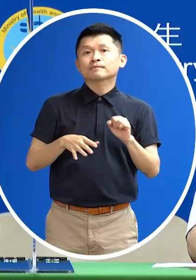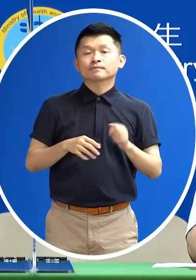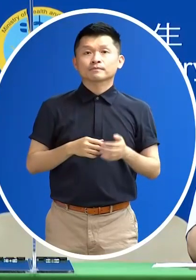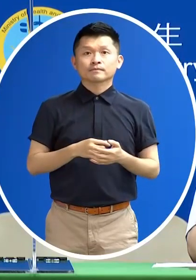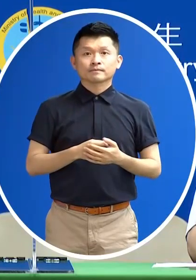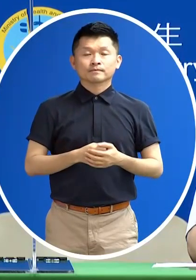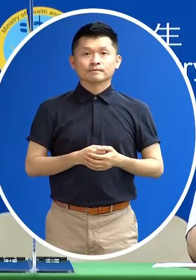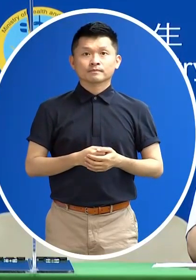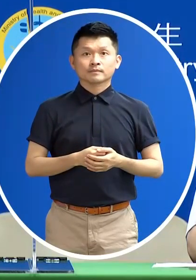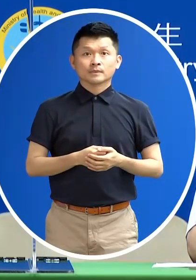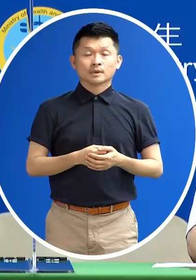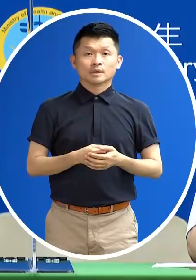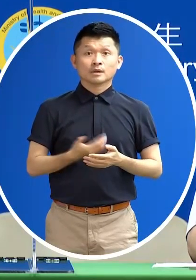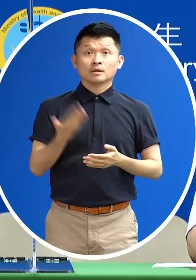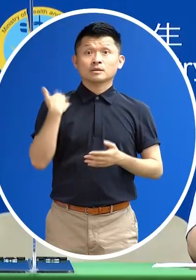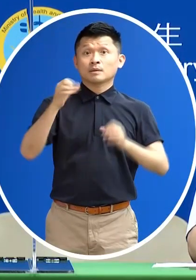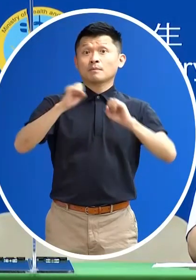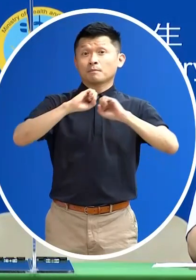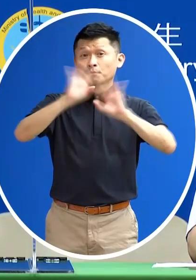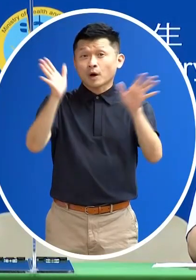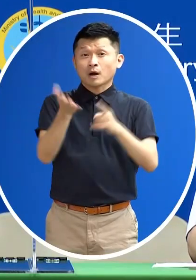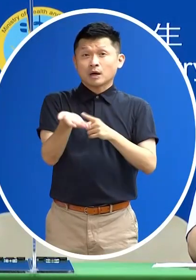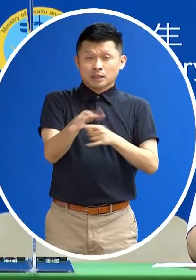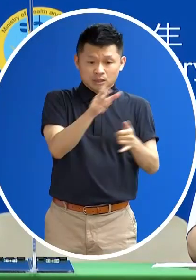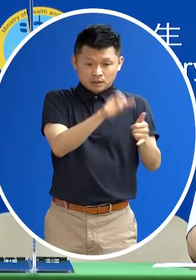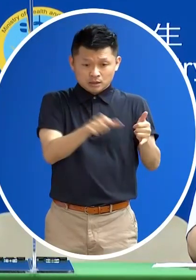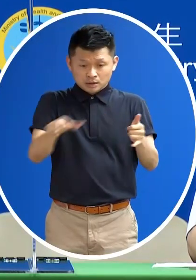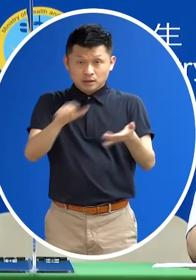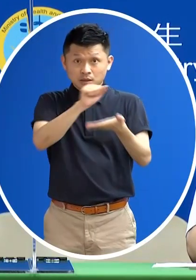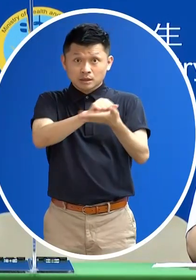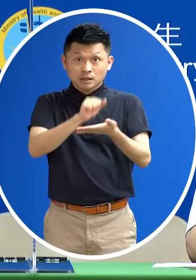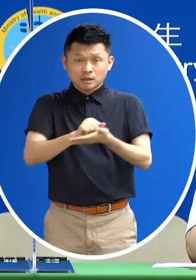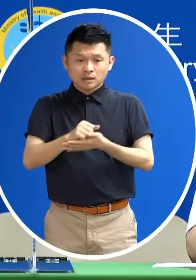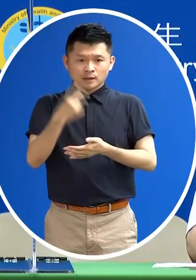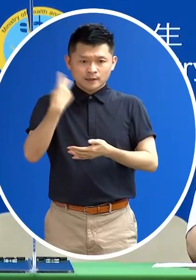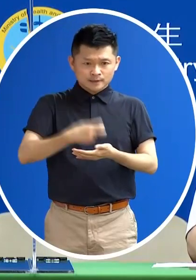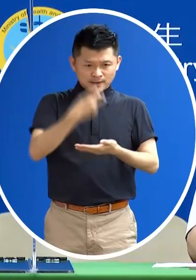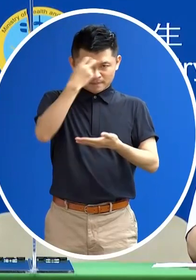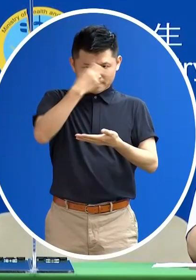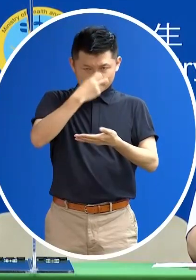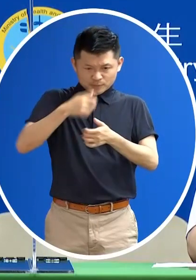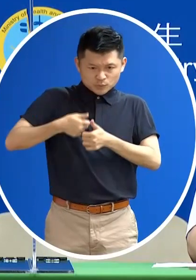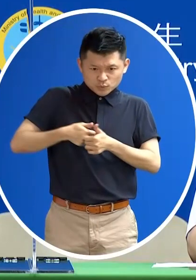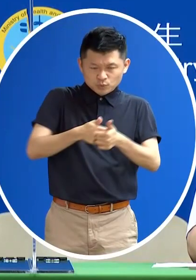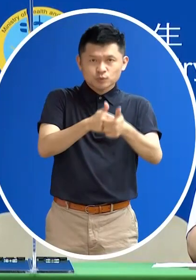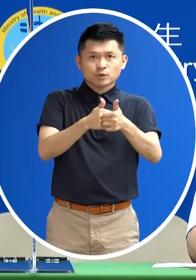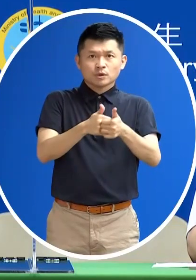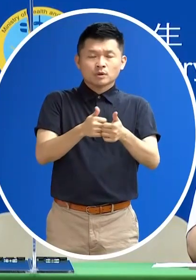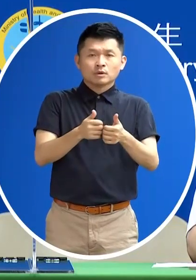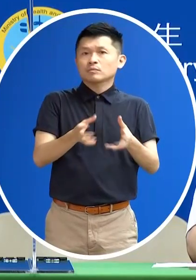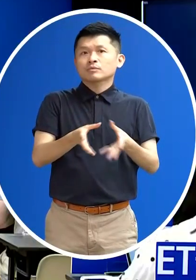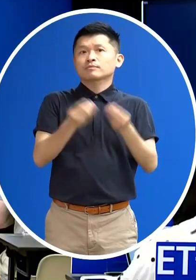头去就这个已经公布过的死亡再去做清查或者是盘点这样的一个情形。